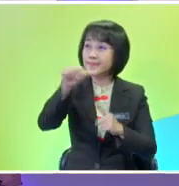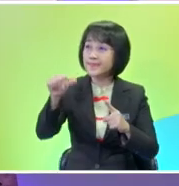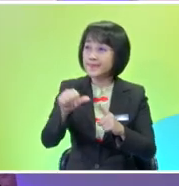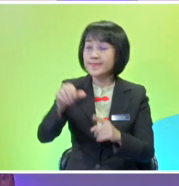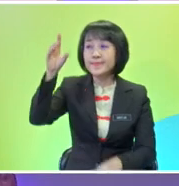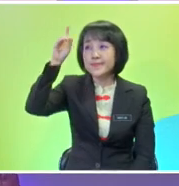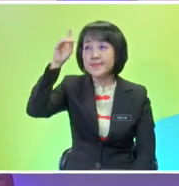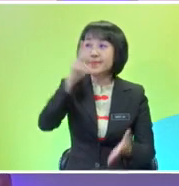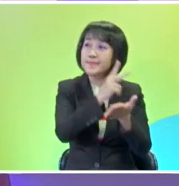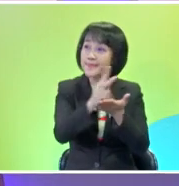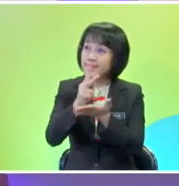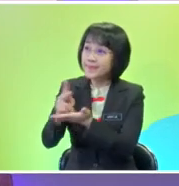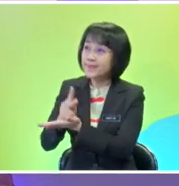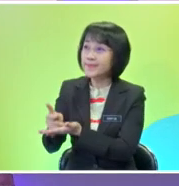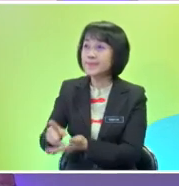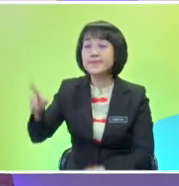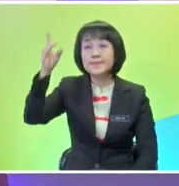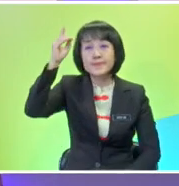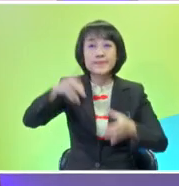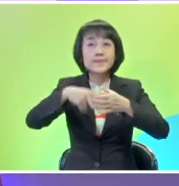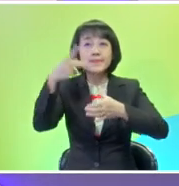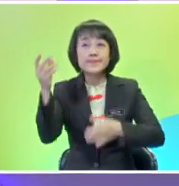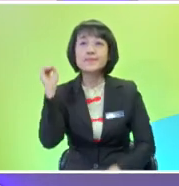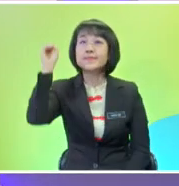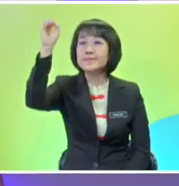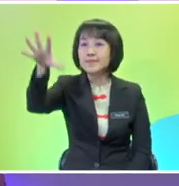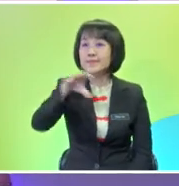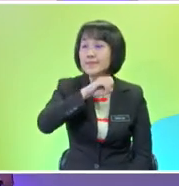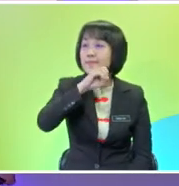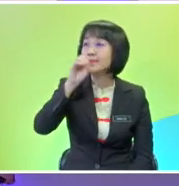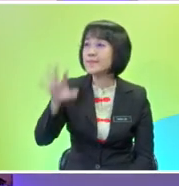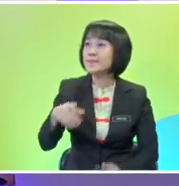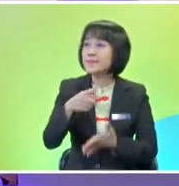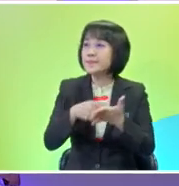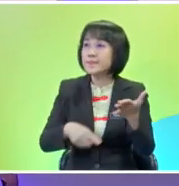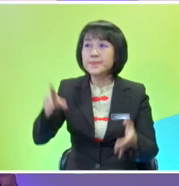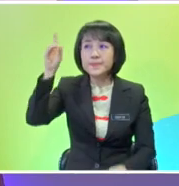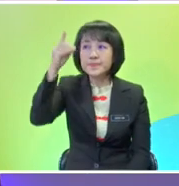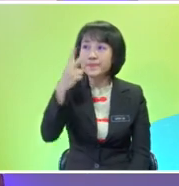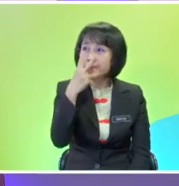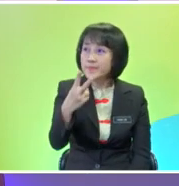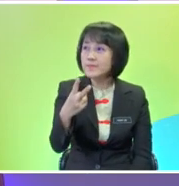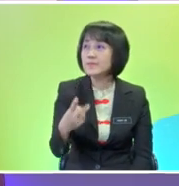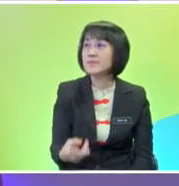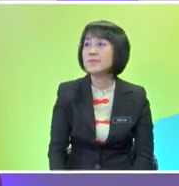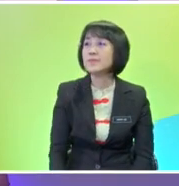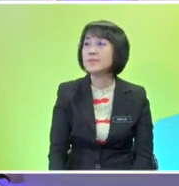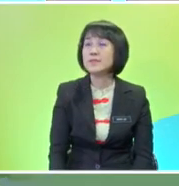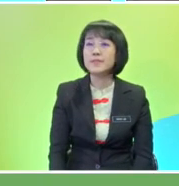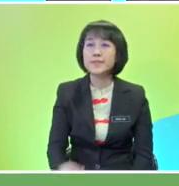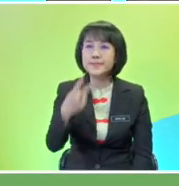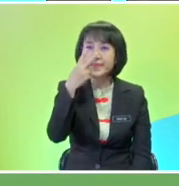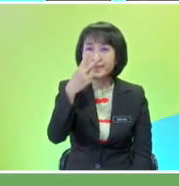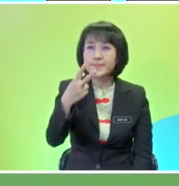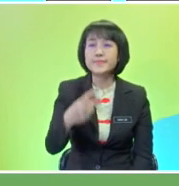Denis dah kemas Denis keluar membuang sampah Apa yang dia lihat eh dia lihat